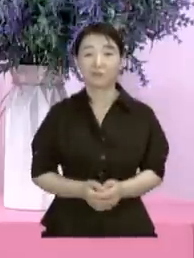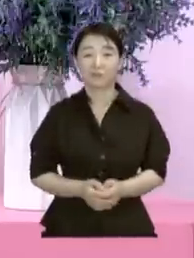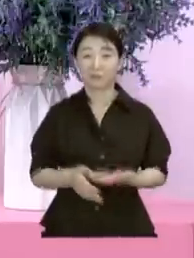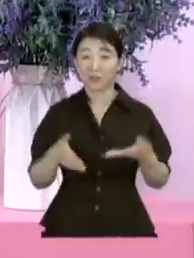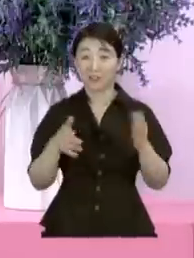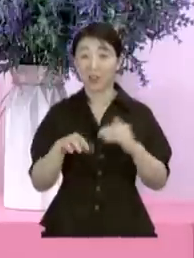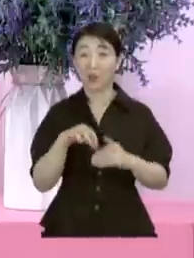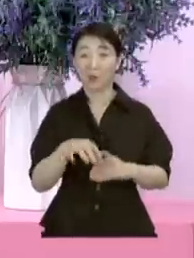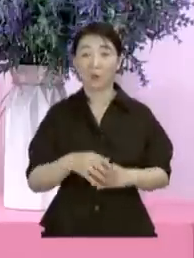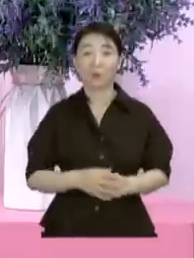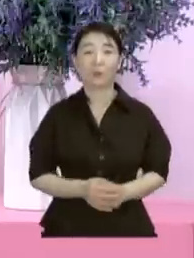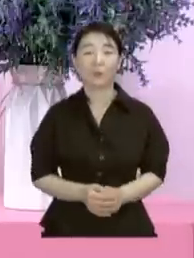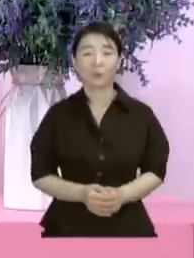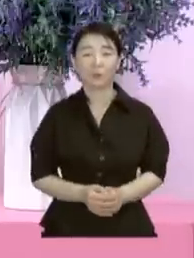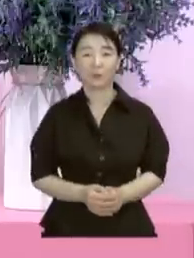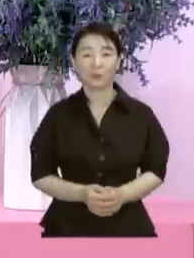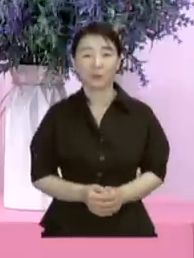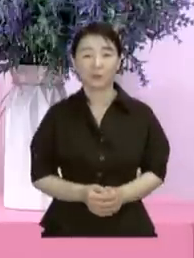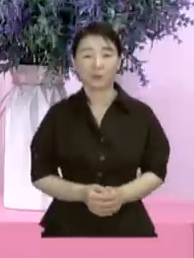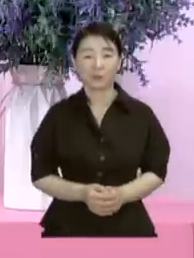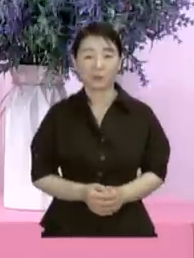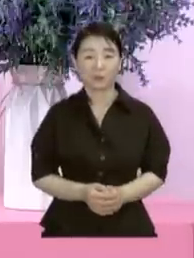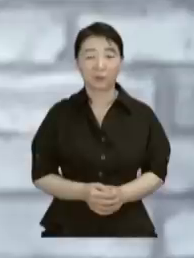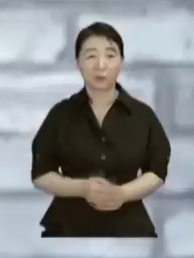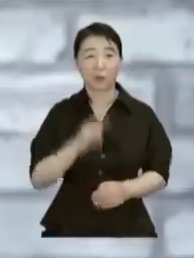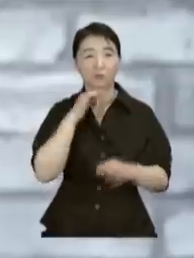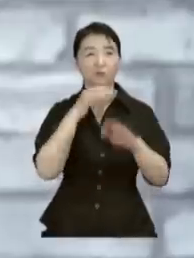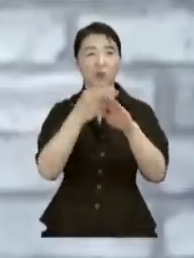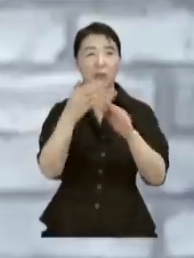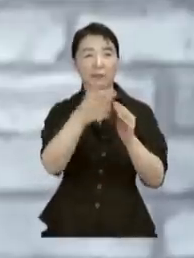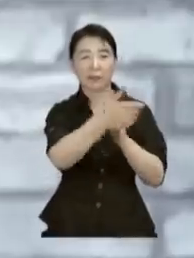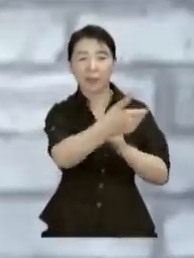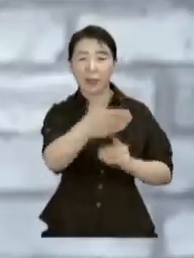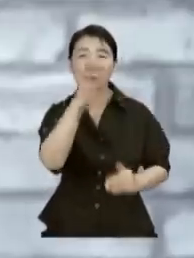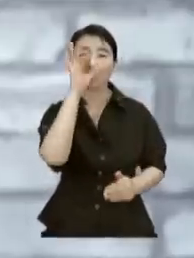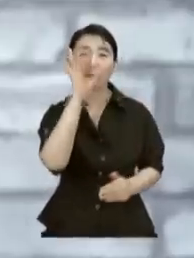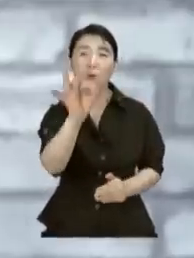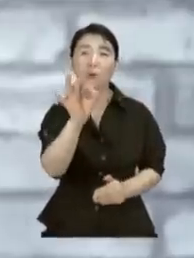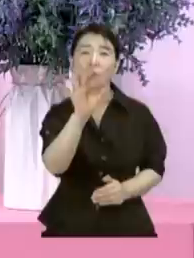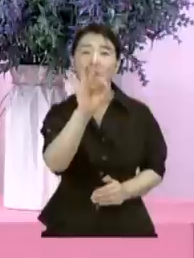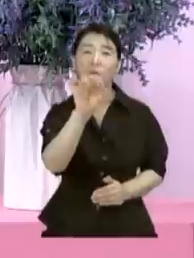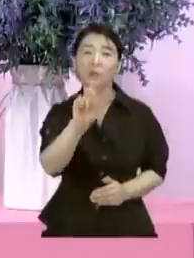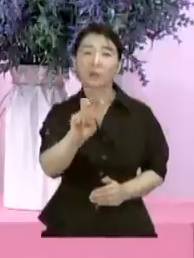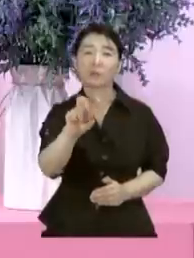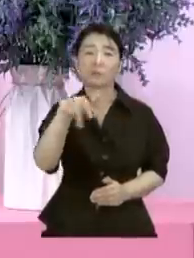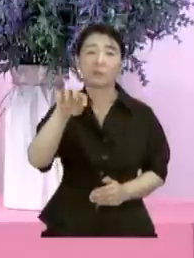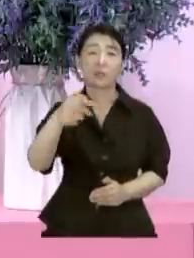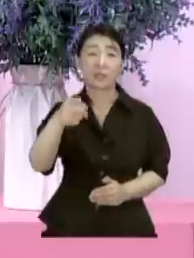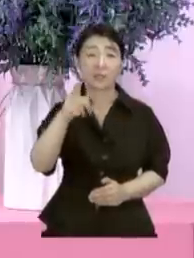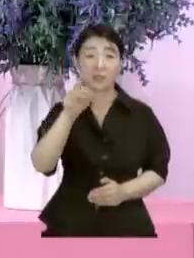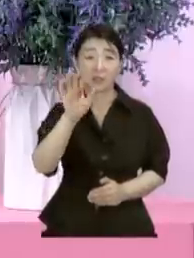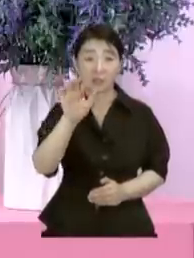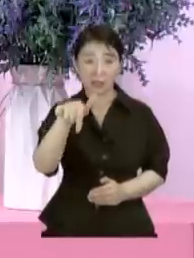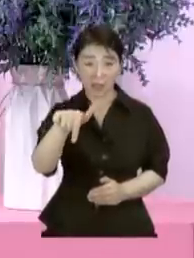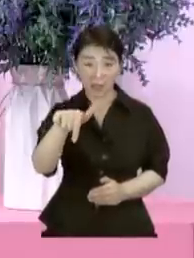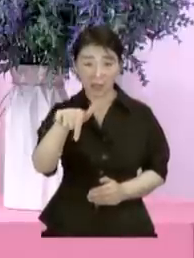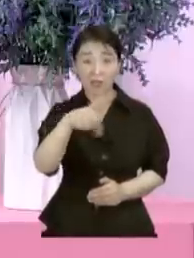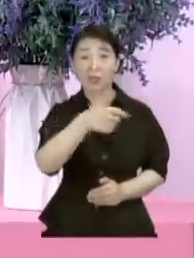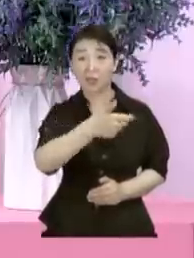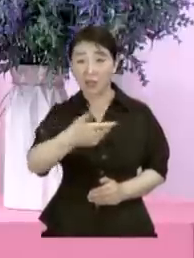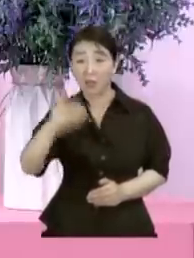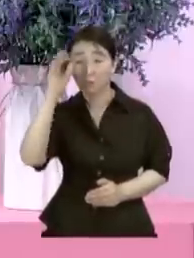자기가 태어난 곳이 경기도 파주고 임진강이 보이는 곳이에요. 그래서 저는 항상 제가 파주 사람이다 이렇게 생각을